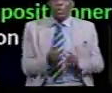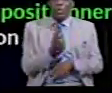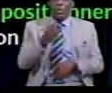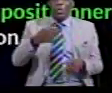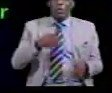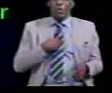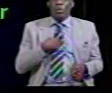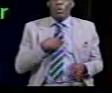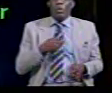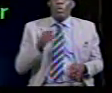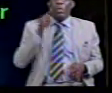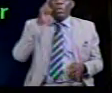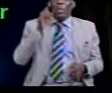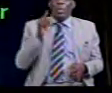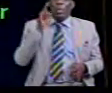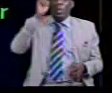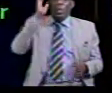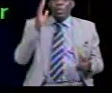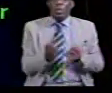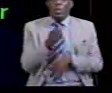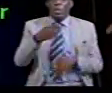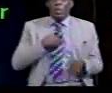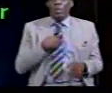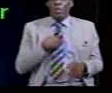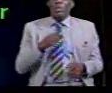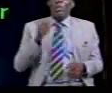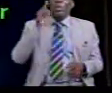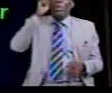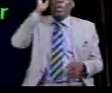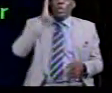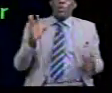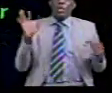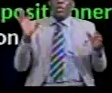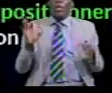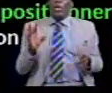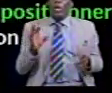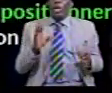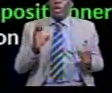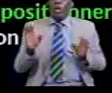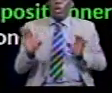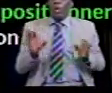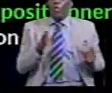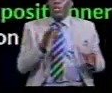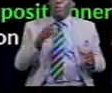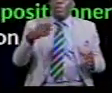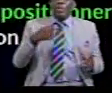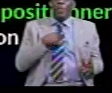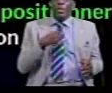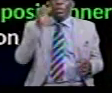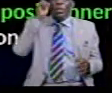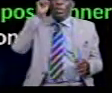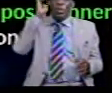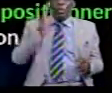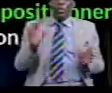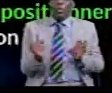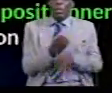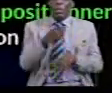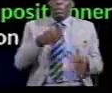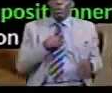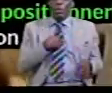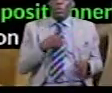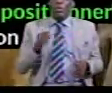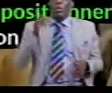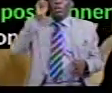positionner. Il va me prendre, il va m'arranger, il va me positionner. Il va te prendre,